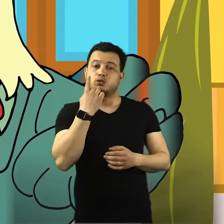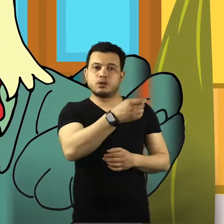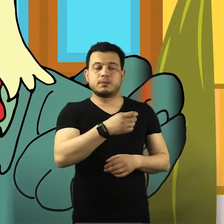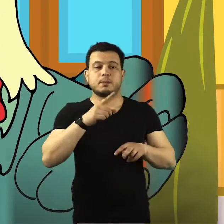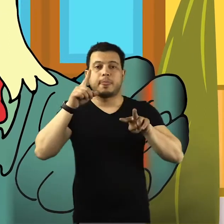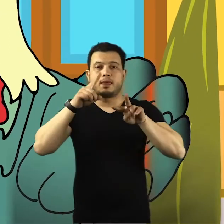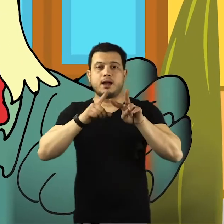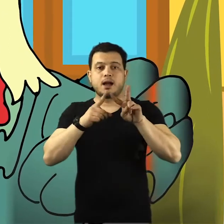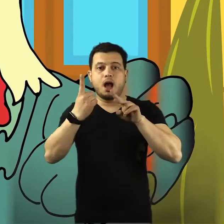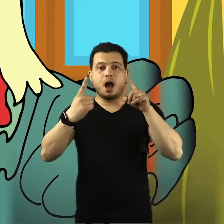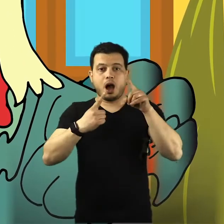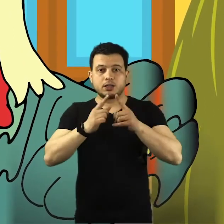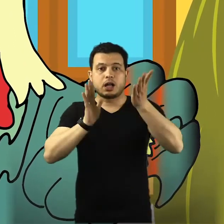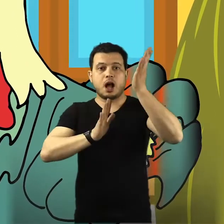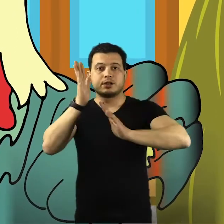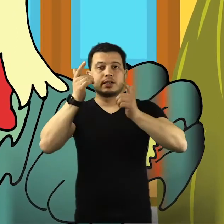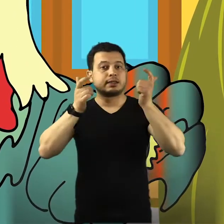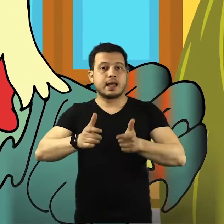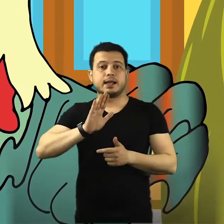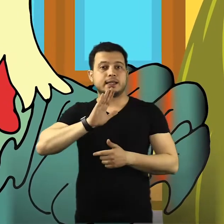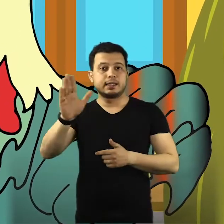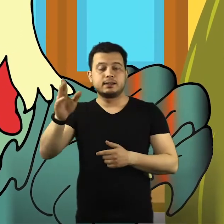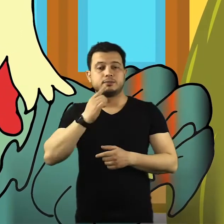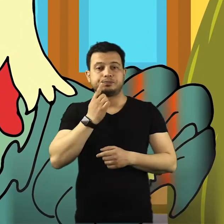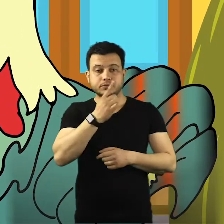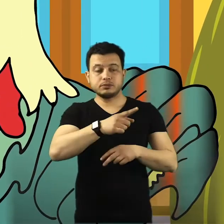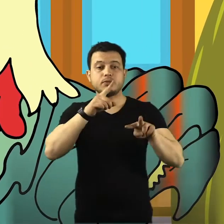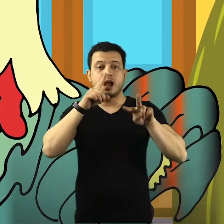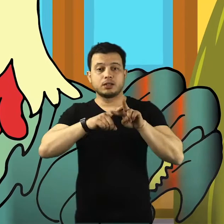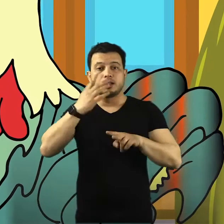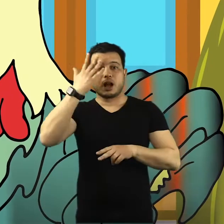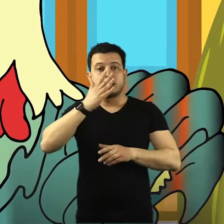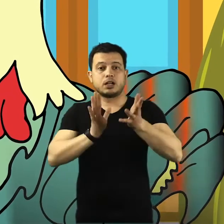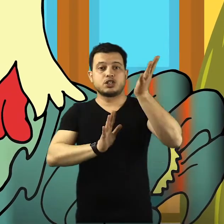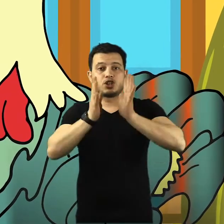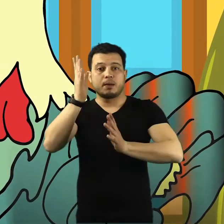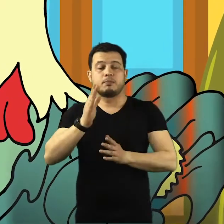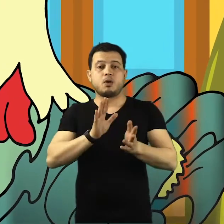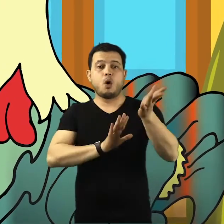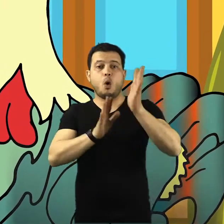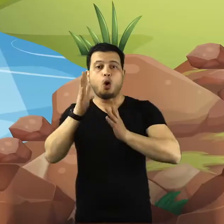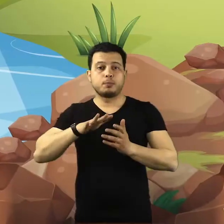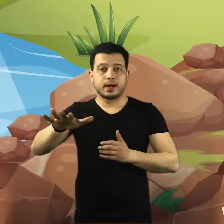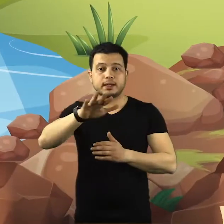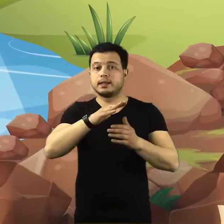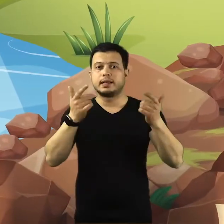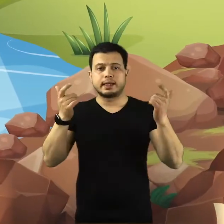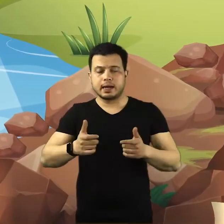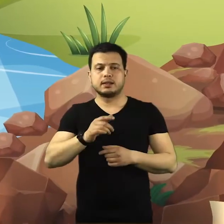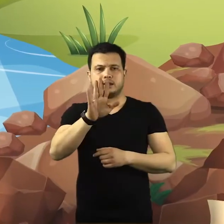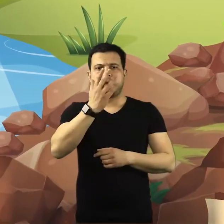Bilengi, Anıt Karaçam Ormanı'nın ağaçları nereye gitti? Bilgiler taranıyor,